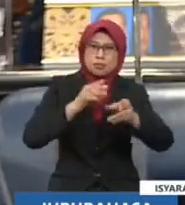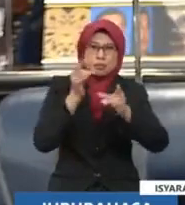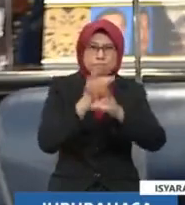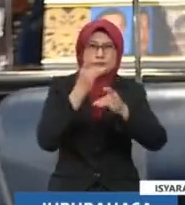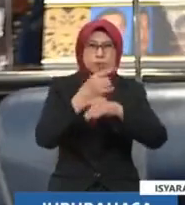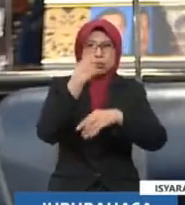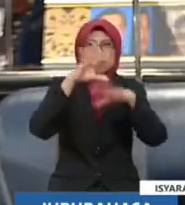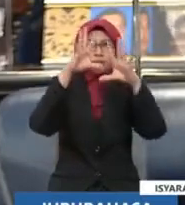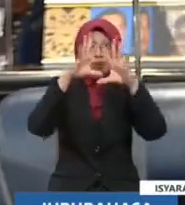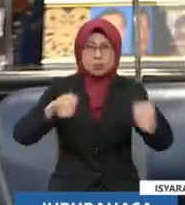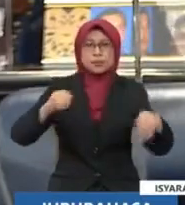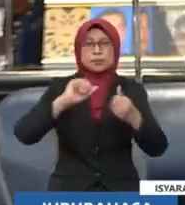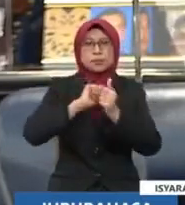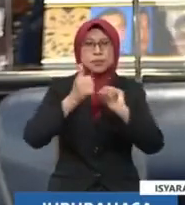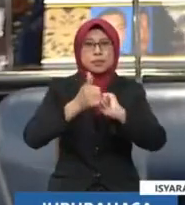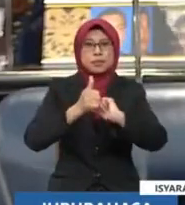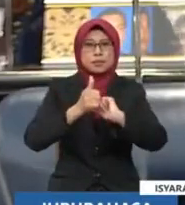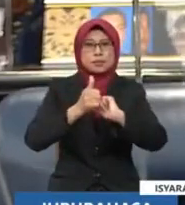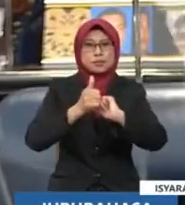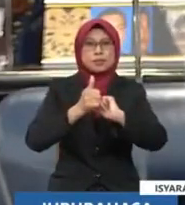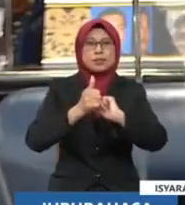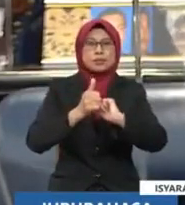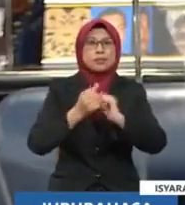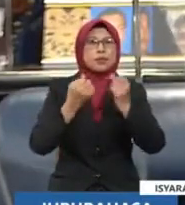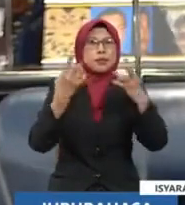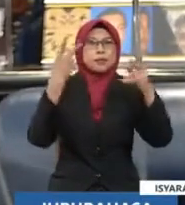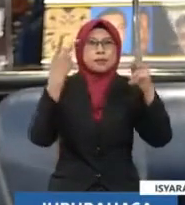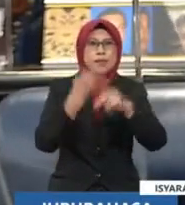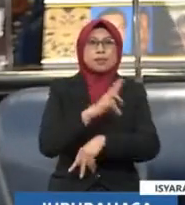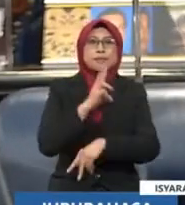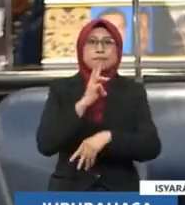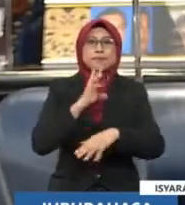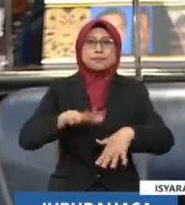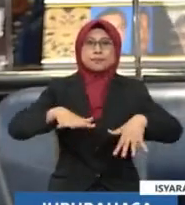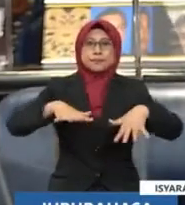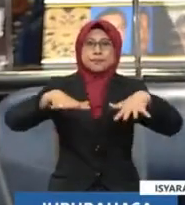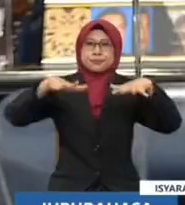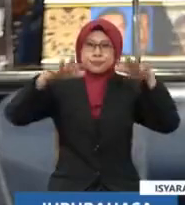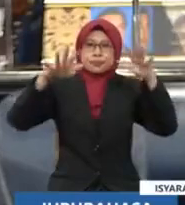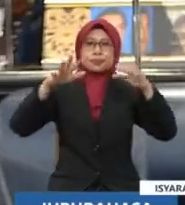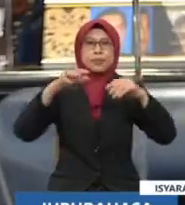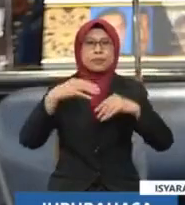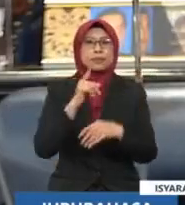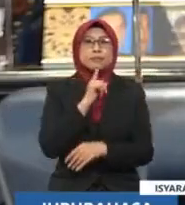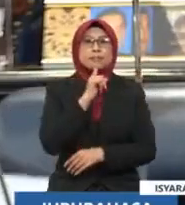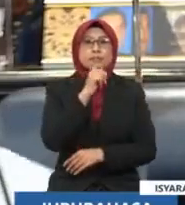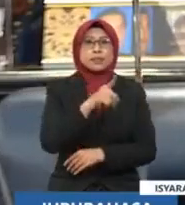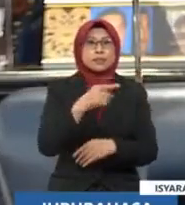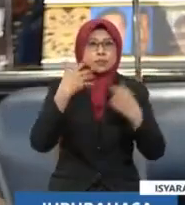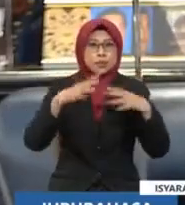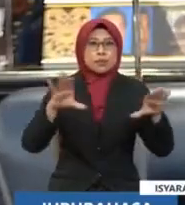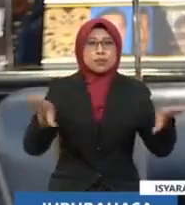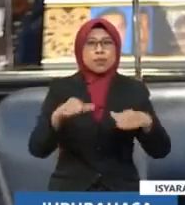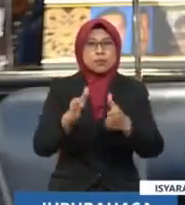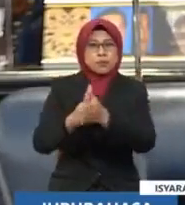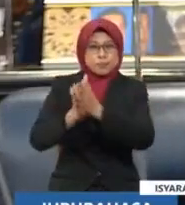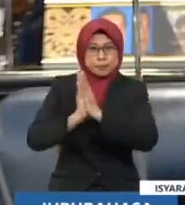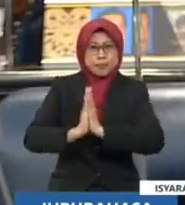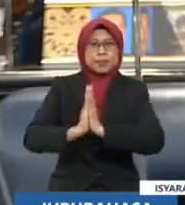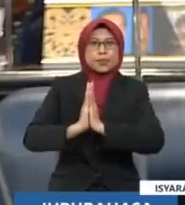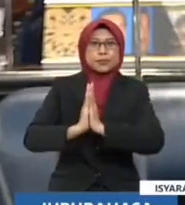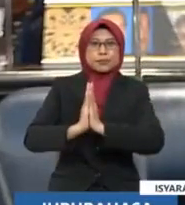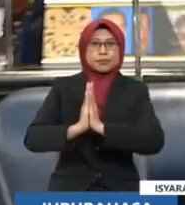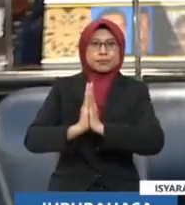segi nak menyelesaikan masalah beberapa kali banjir. Dan kita telah sebenarnya telah membuat permohonan Datuk